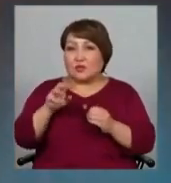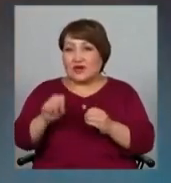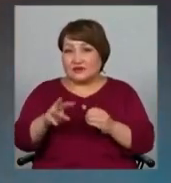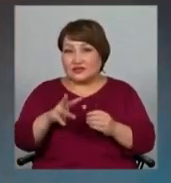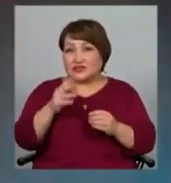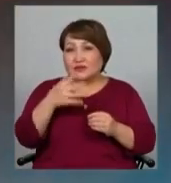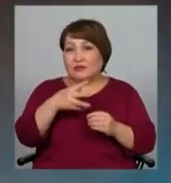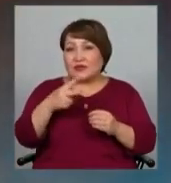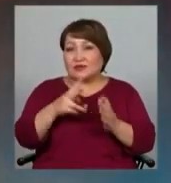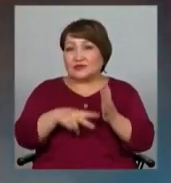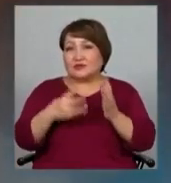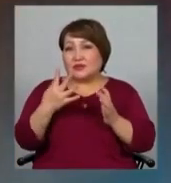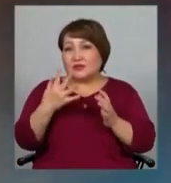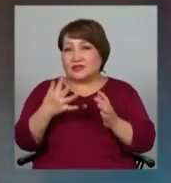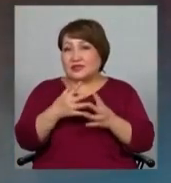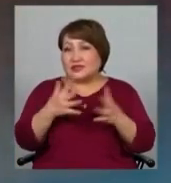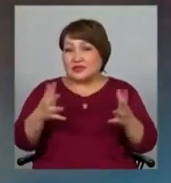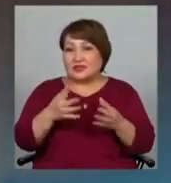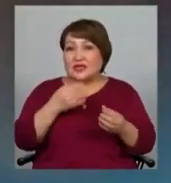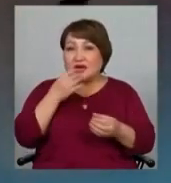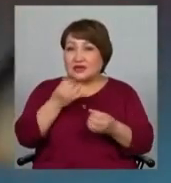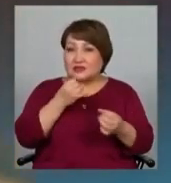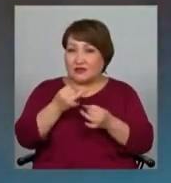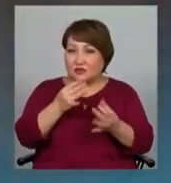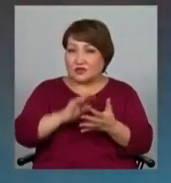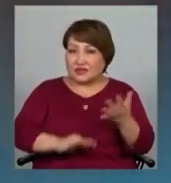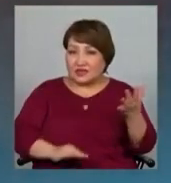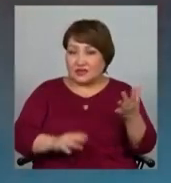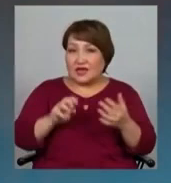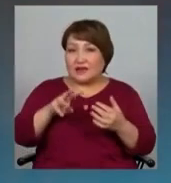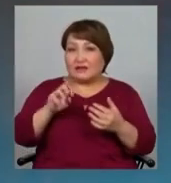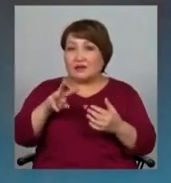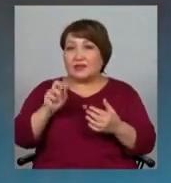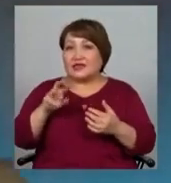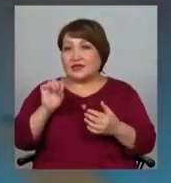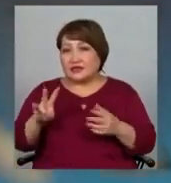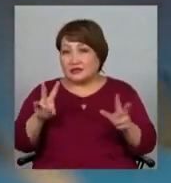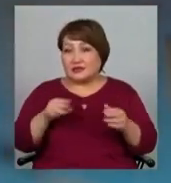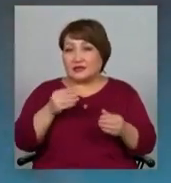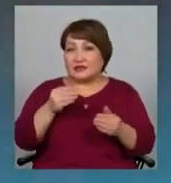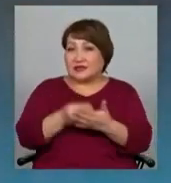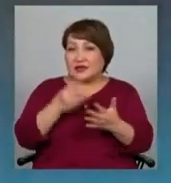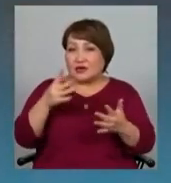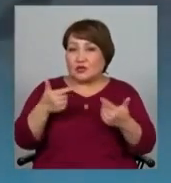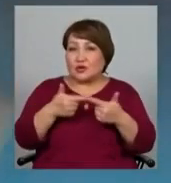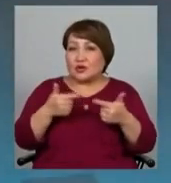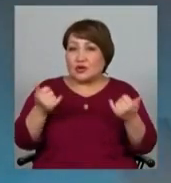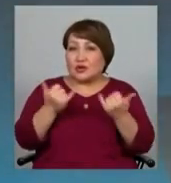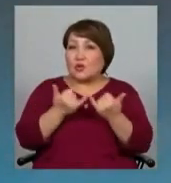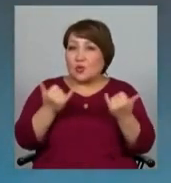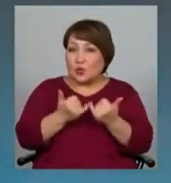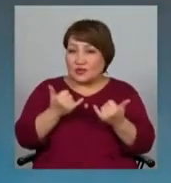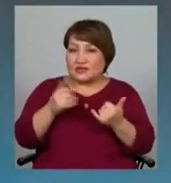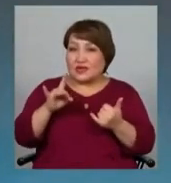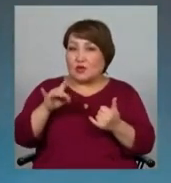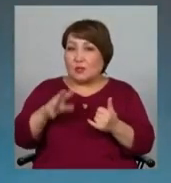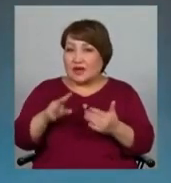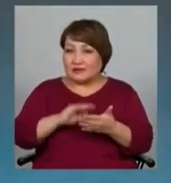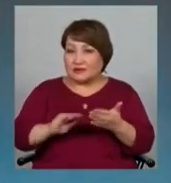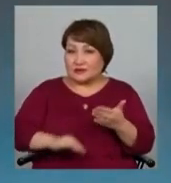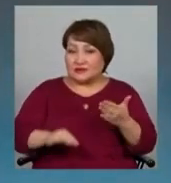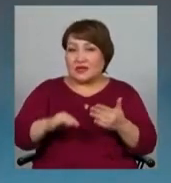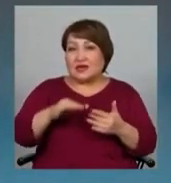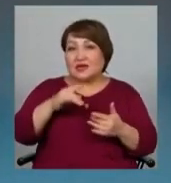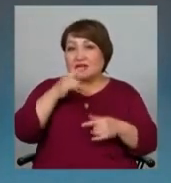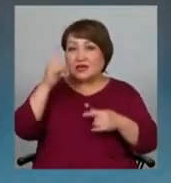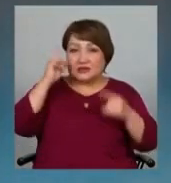жазған. Соңғы көш, Көкей есті, Атамекен, Дарабоз атты романдары ел ішіне кең тараған. Шығармалары орыс, украин,